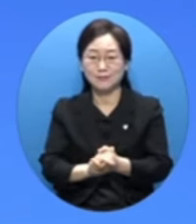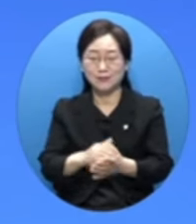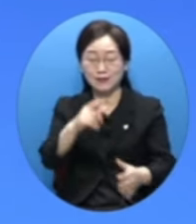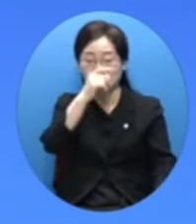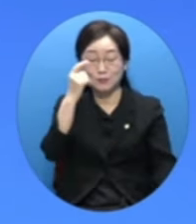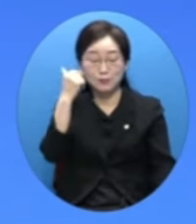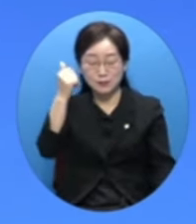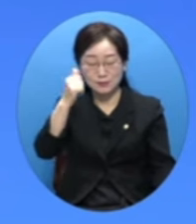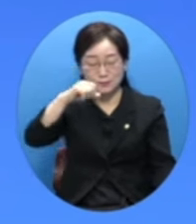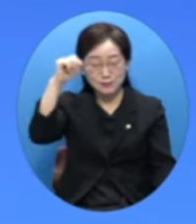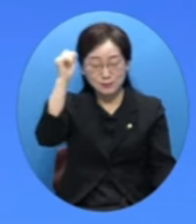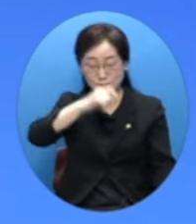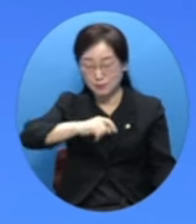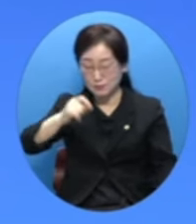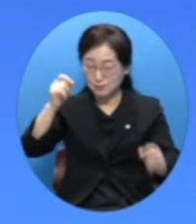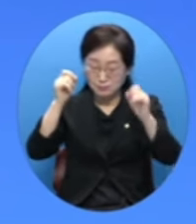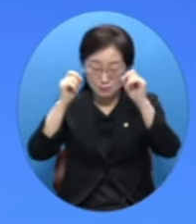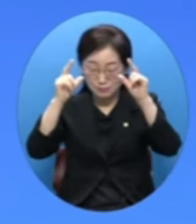새벽에 눈을 떠보면